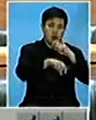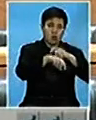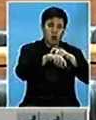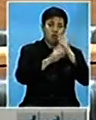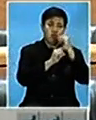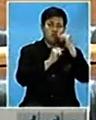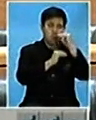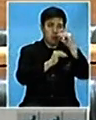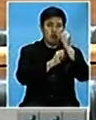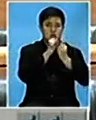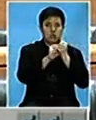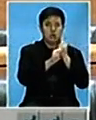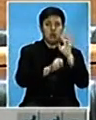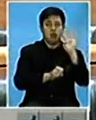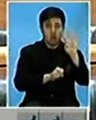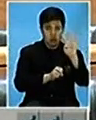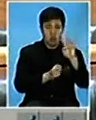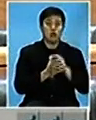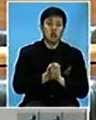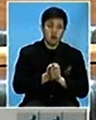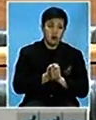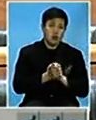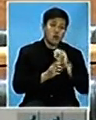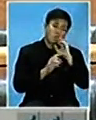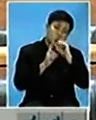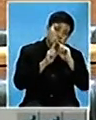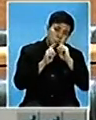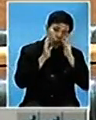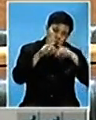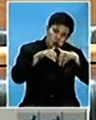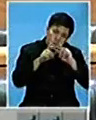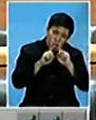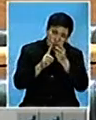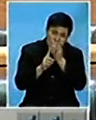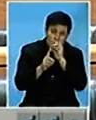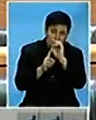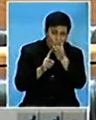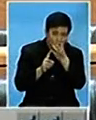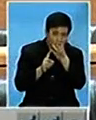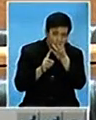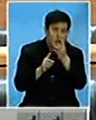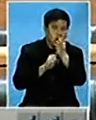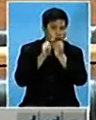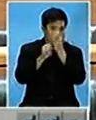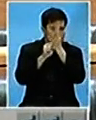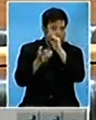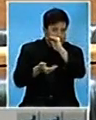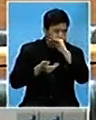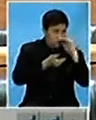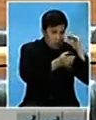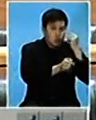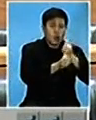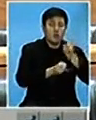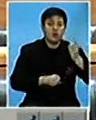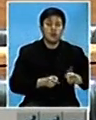ปีให้พันธสัญญาใดกับพี่น้องประชาชนไว้มาทำงานนั้นมาทำภารกิจนั้น4ปี